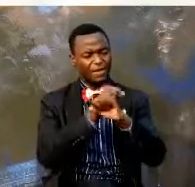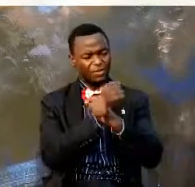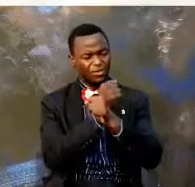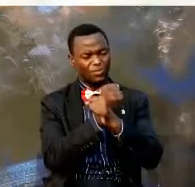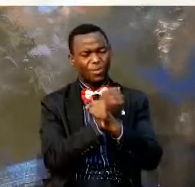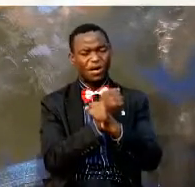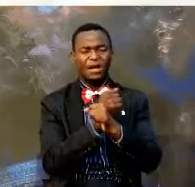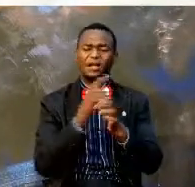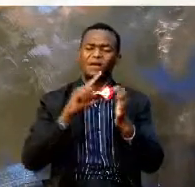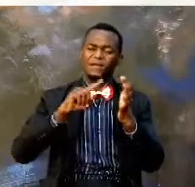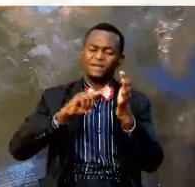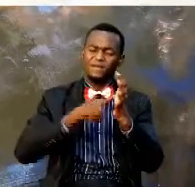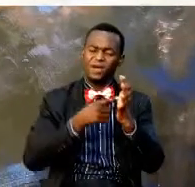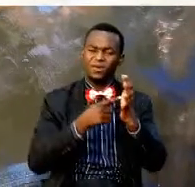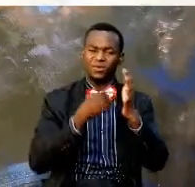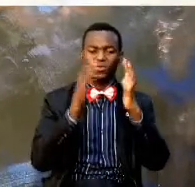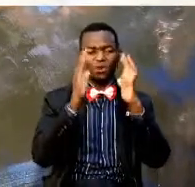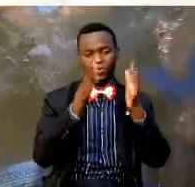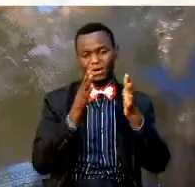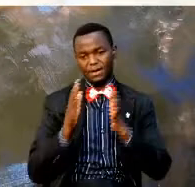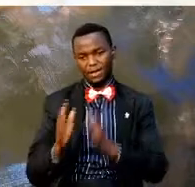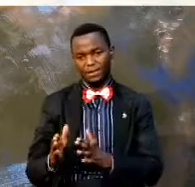ana mfano wa wanadamu.